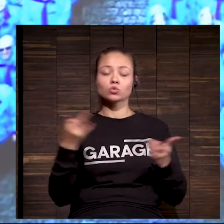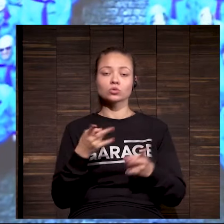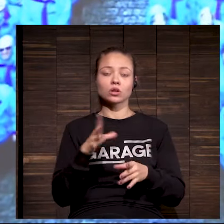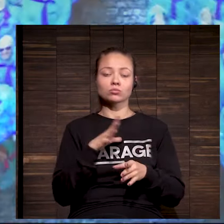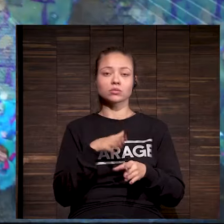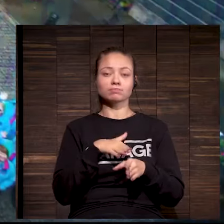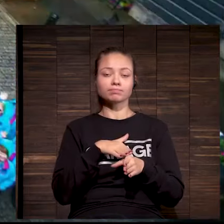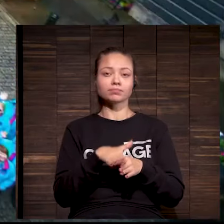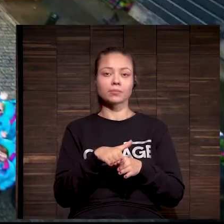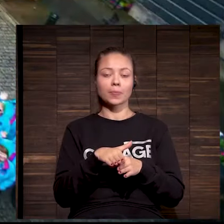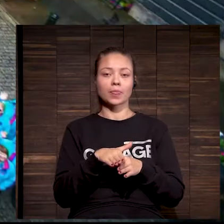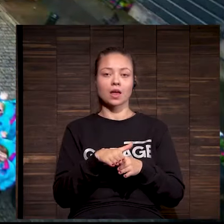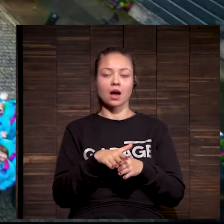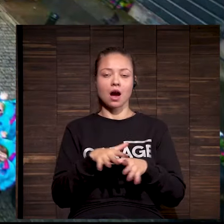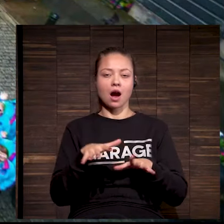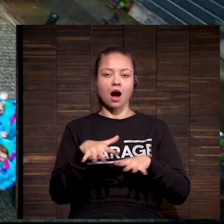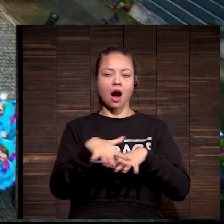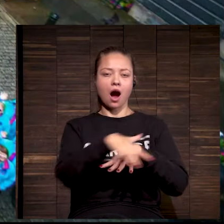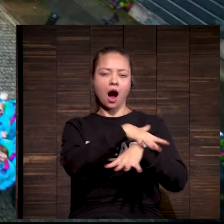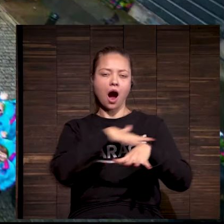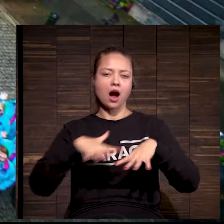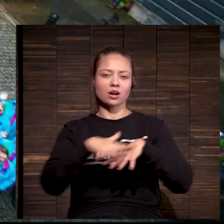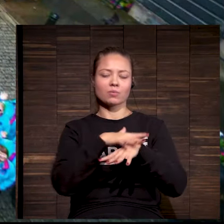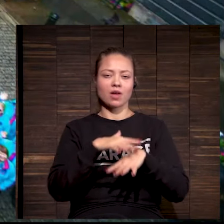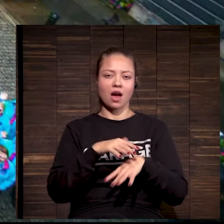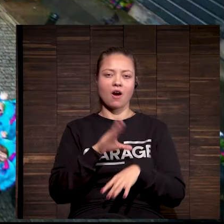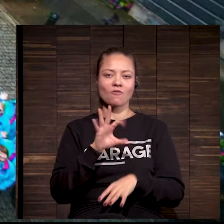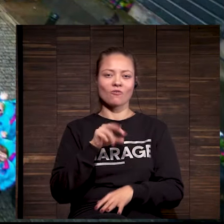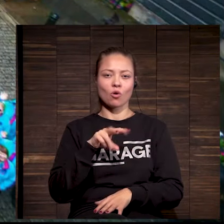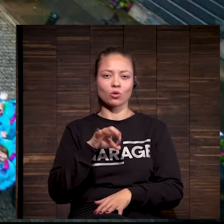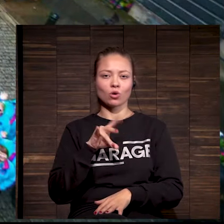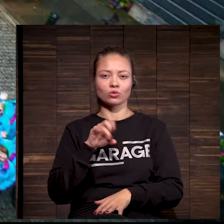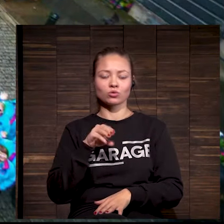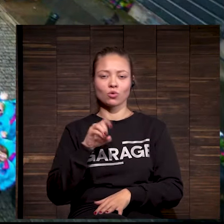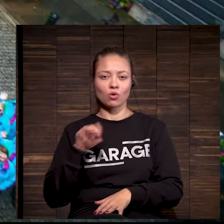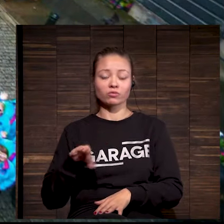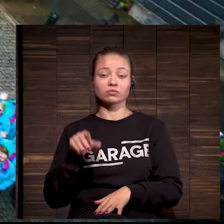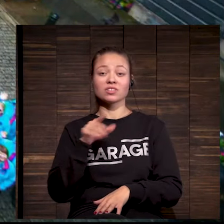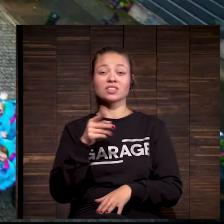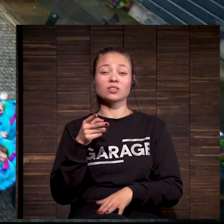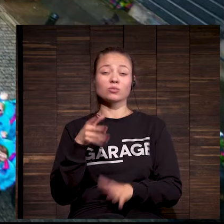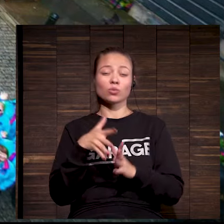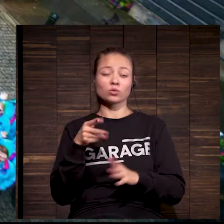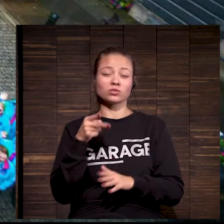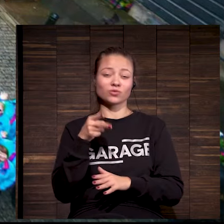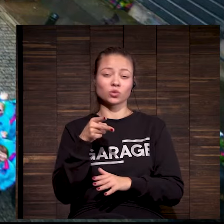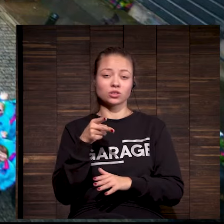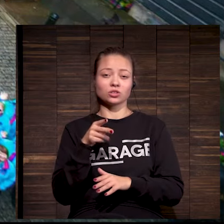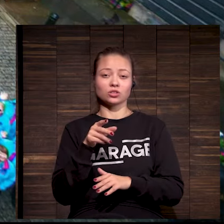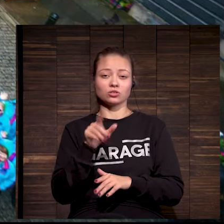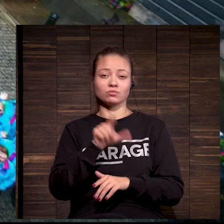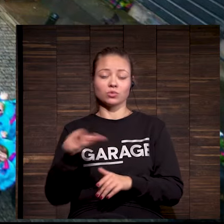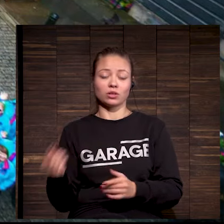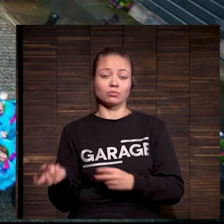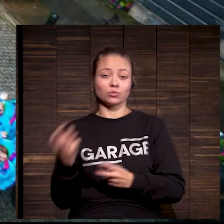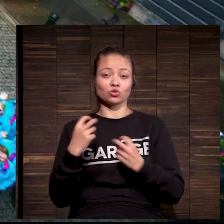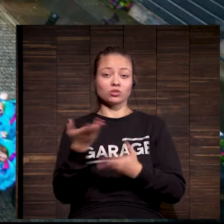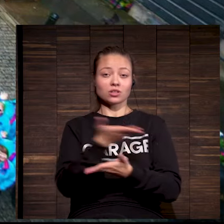армия волонтеров к нам пришло две с половиной тысячи волонтёров и как мне кажется не нужно недооценивать